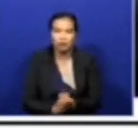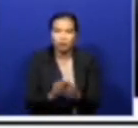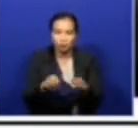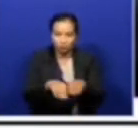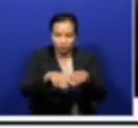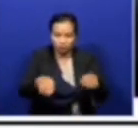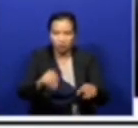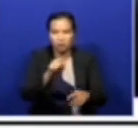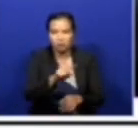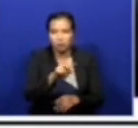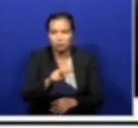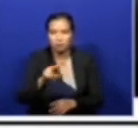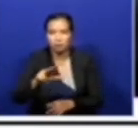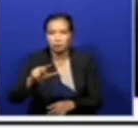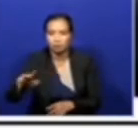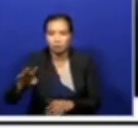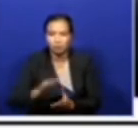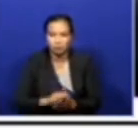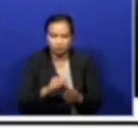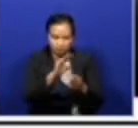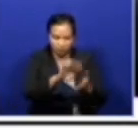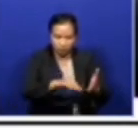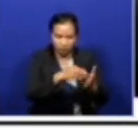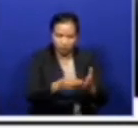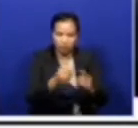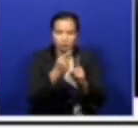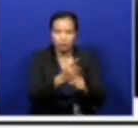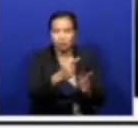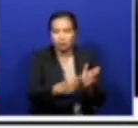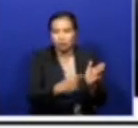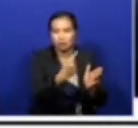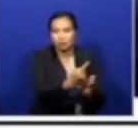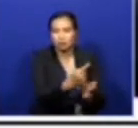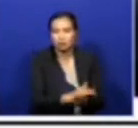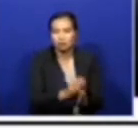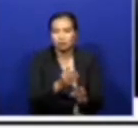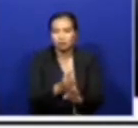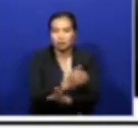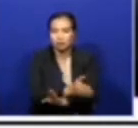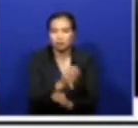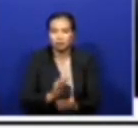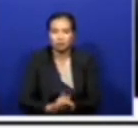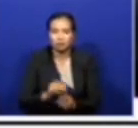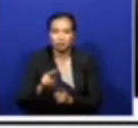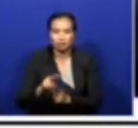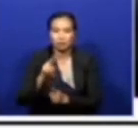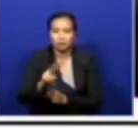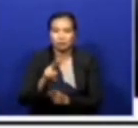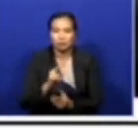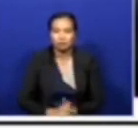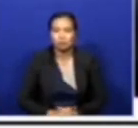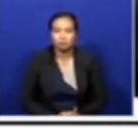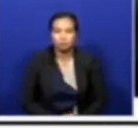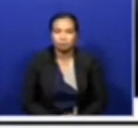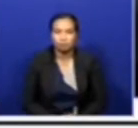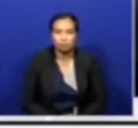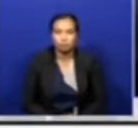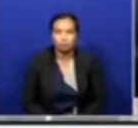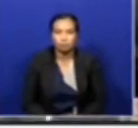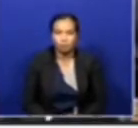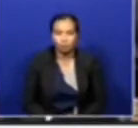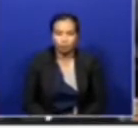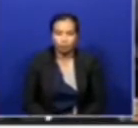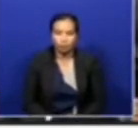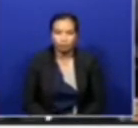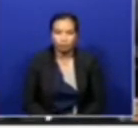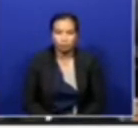2 3 4ที่มีอยู่เป็นลำดับแรกก่อนส่วนที่2ท่านประธานครับผ